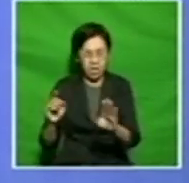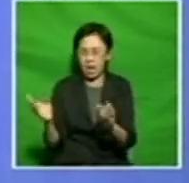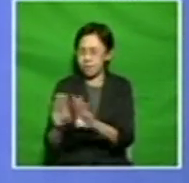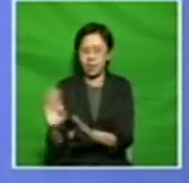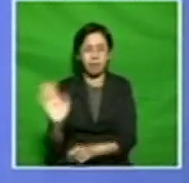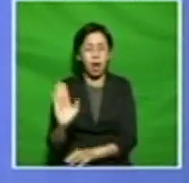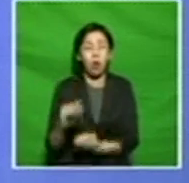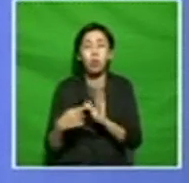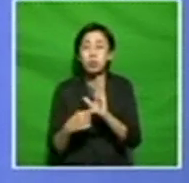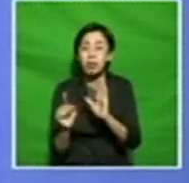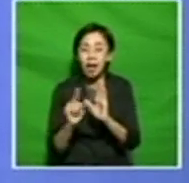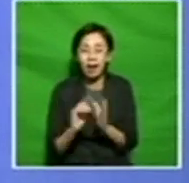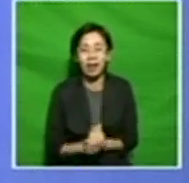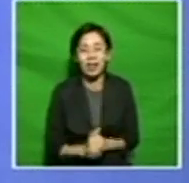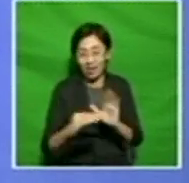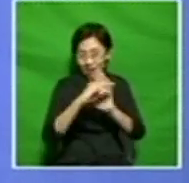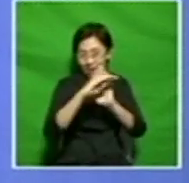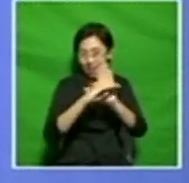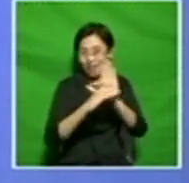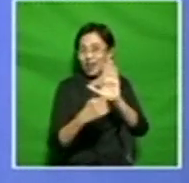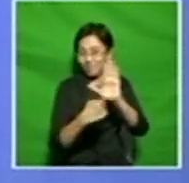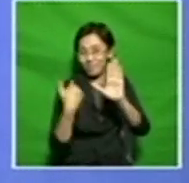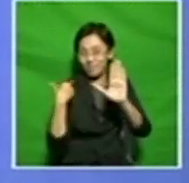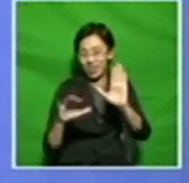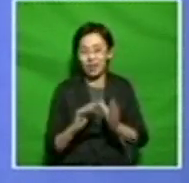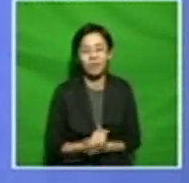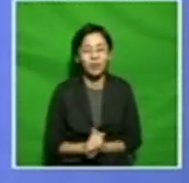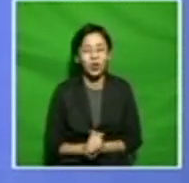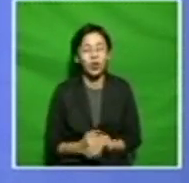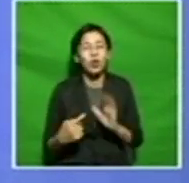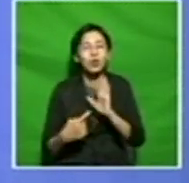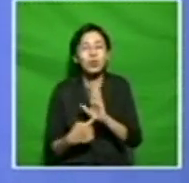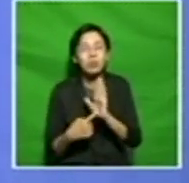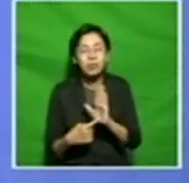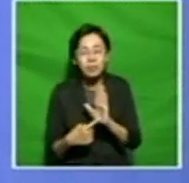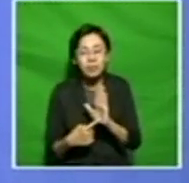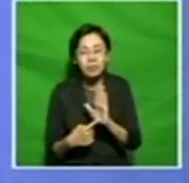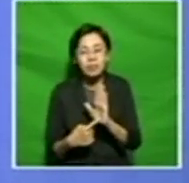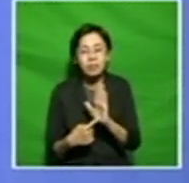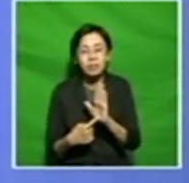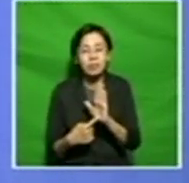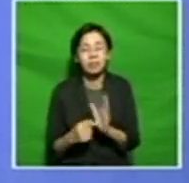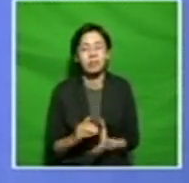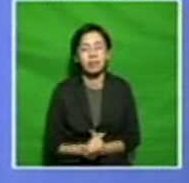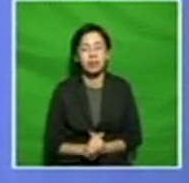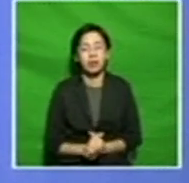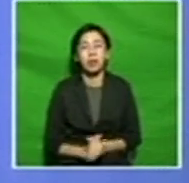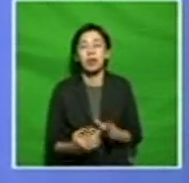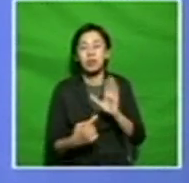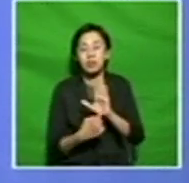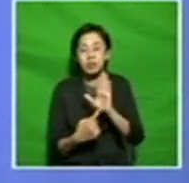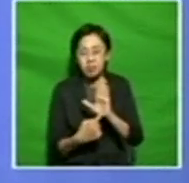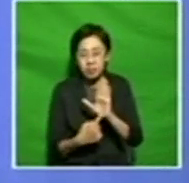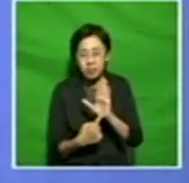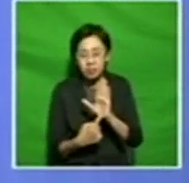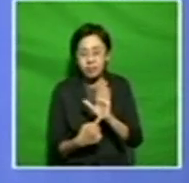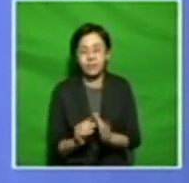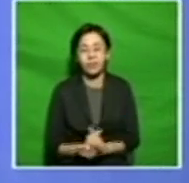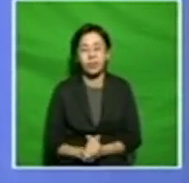มีอะไรบ้างอยู่ในข้อกำหนดเช่นแล้วตรงนี้ก็เป็นการตอบคำถามที่มีคนโทรศัพท์เข้ามา